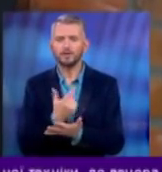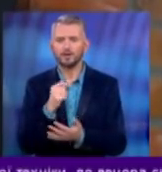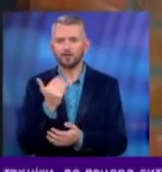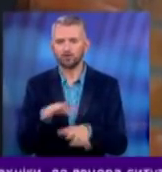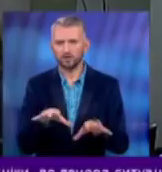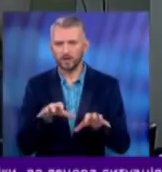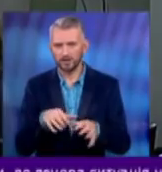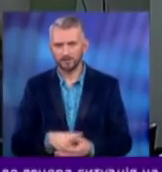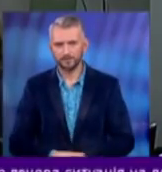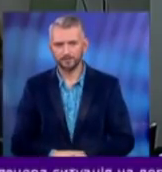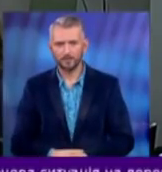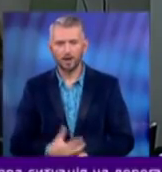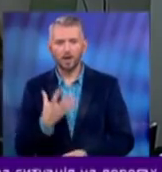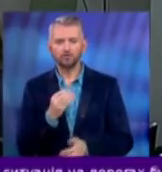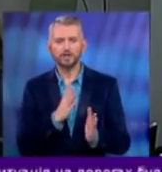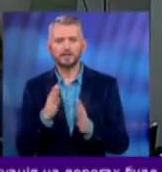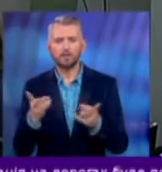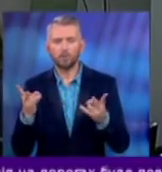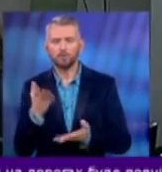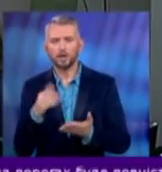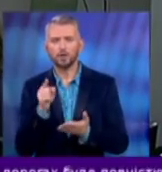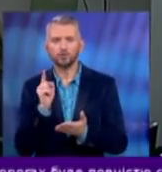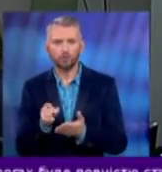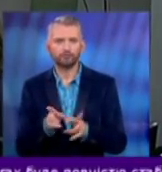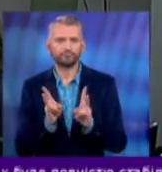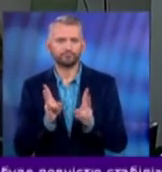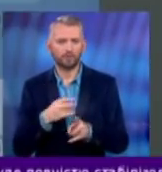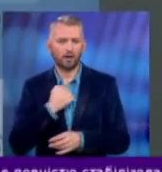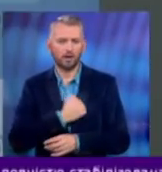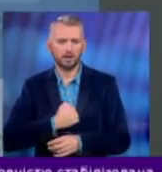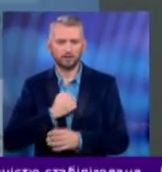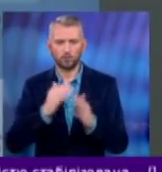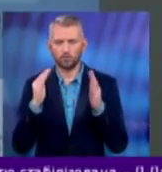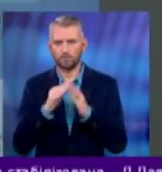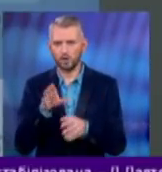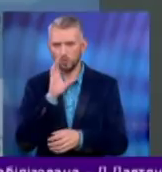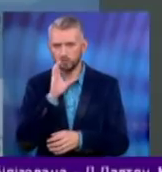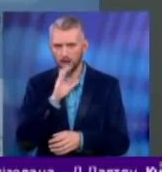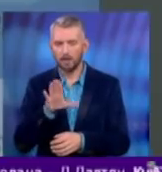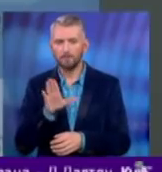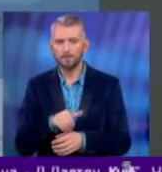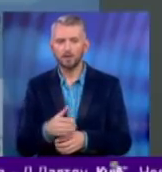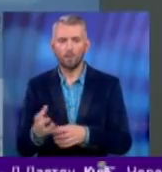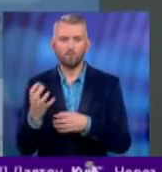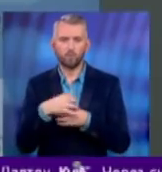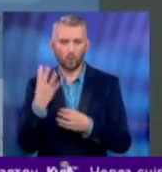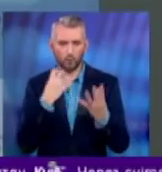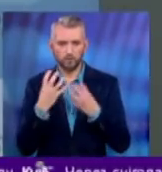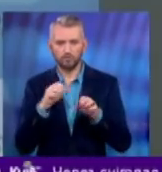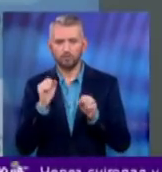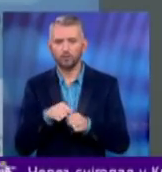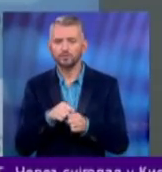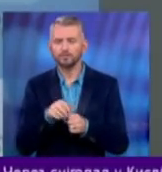ваша тварина. А ще система потрібна, якщо ви стали жертвою агресивного домашнього пса. Після покусу можна, відсканувавши код